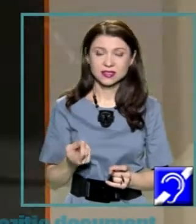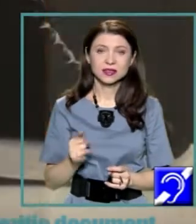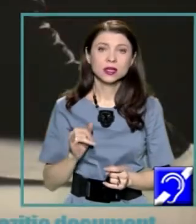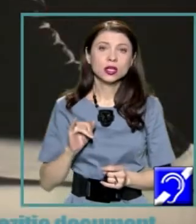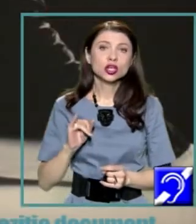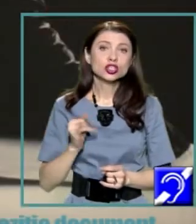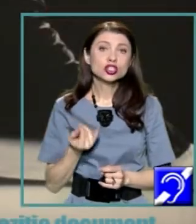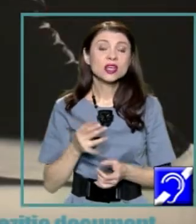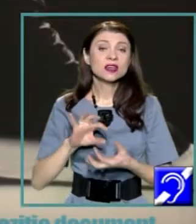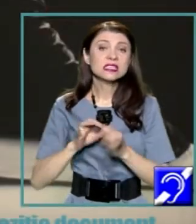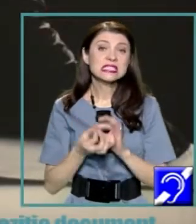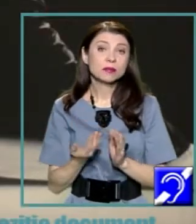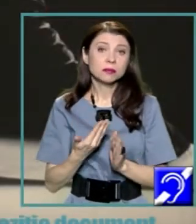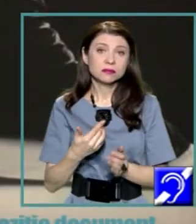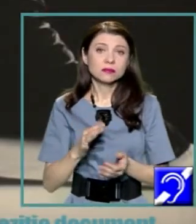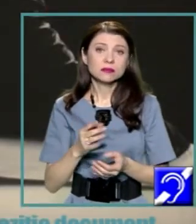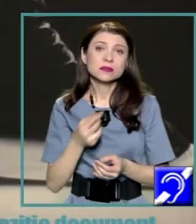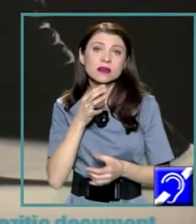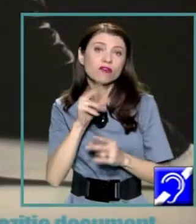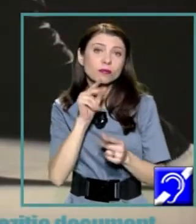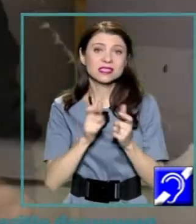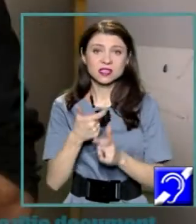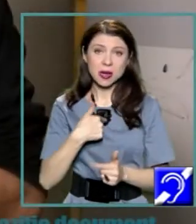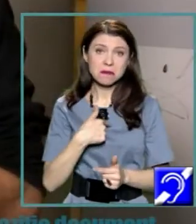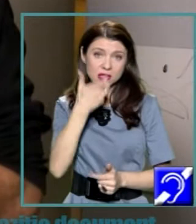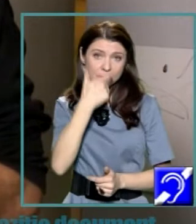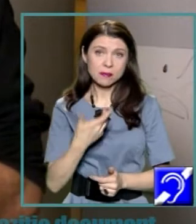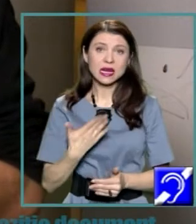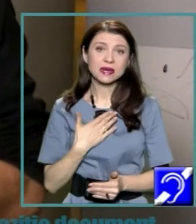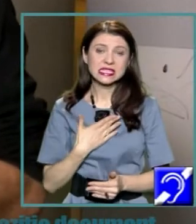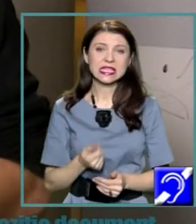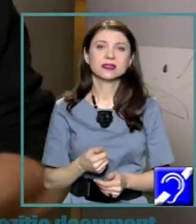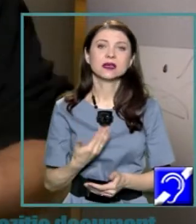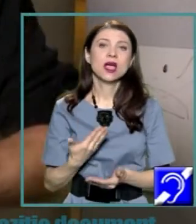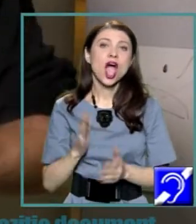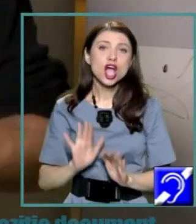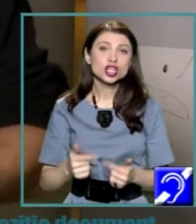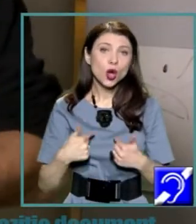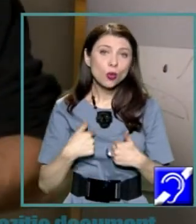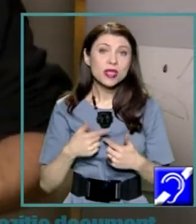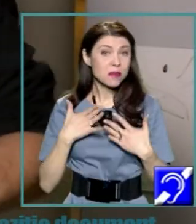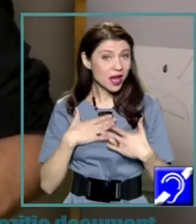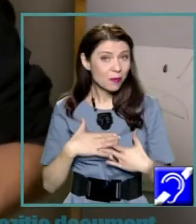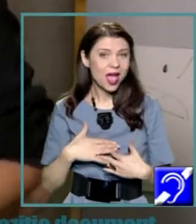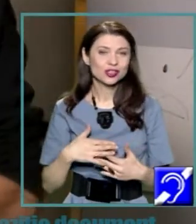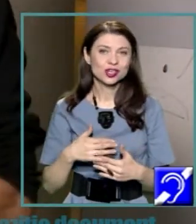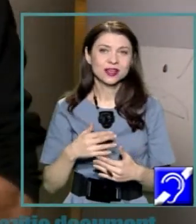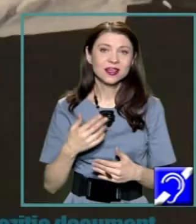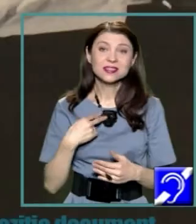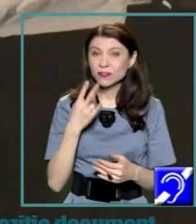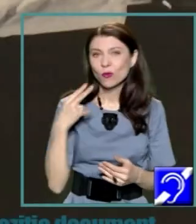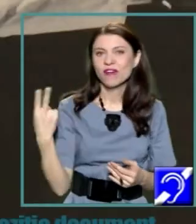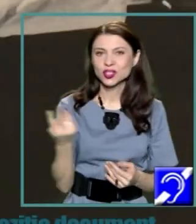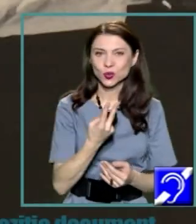dar mă reprezintă, ceea ce mi se pare deja foarte frumos și mă reprezintă așa cum mi-ar place mie să fiu